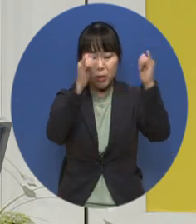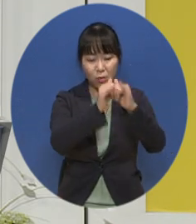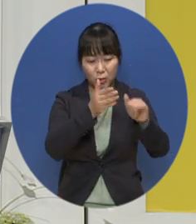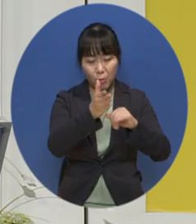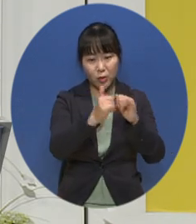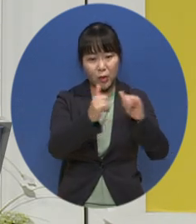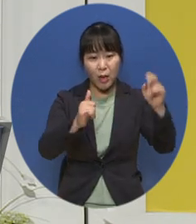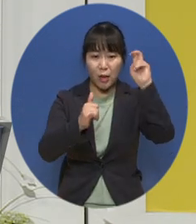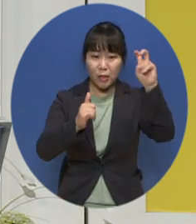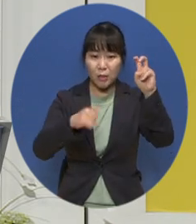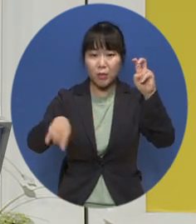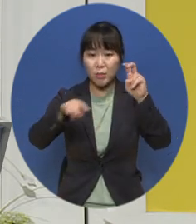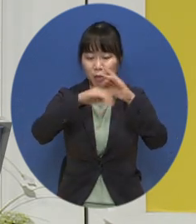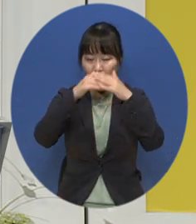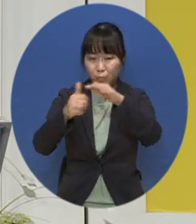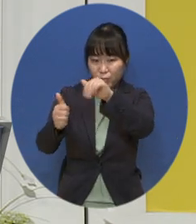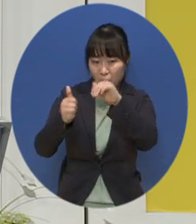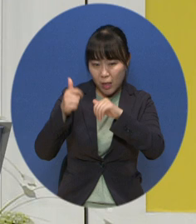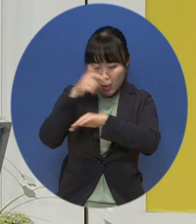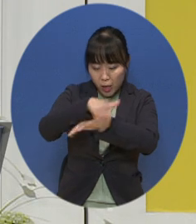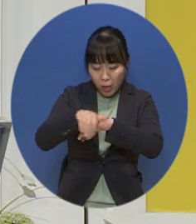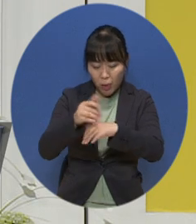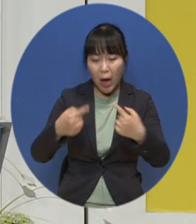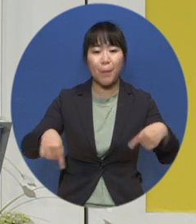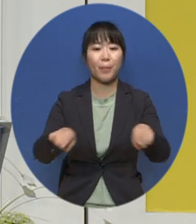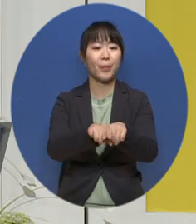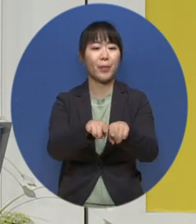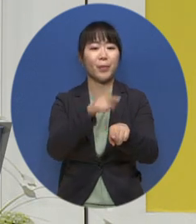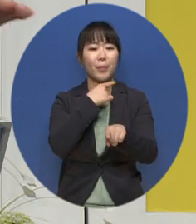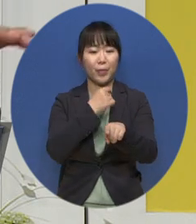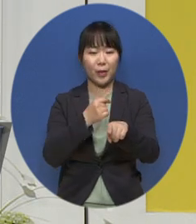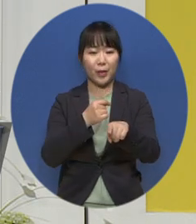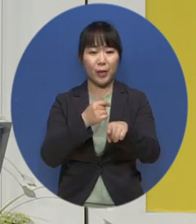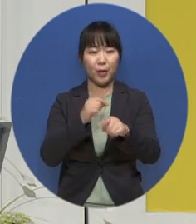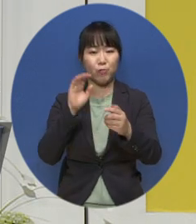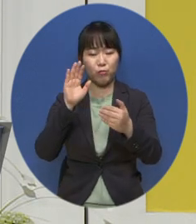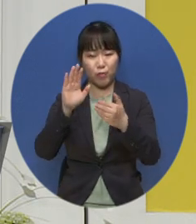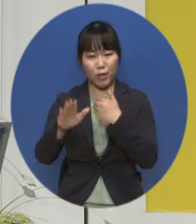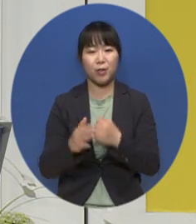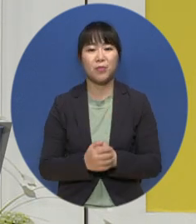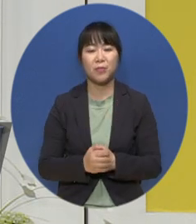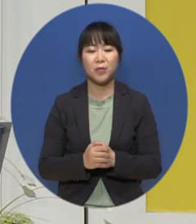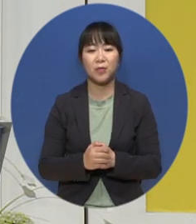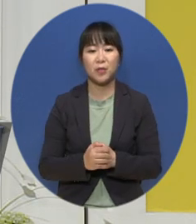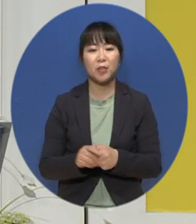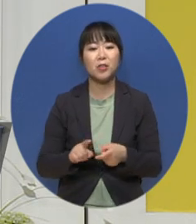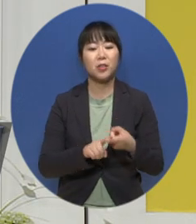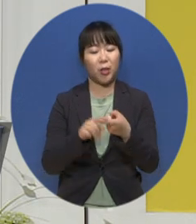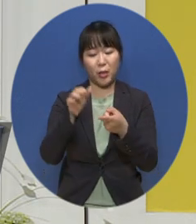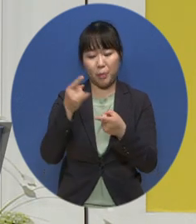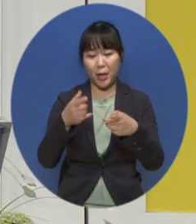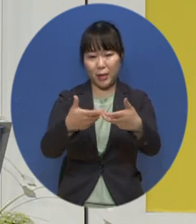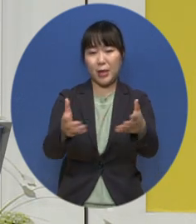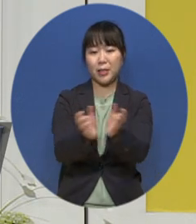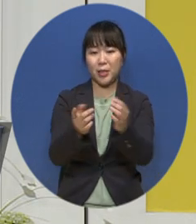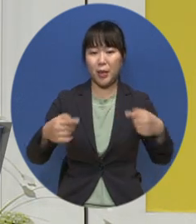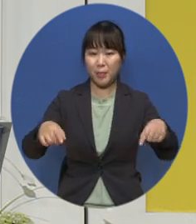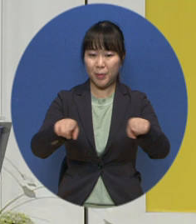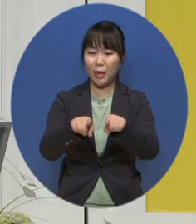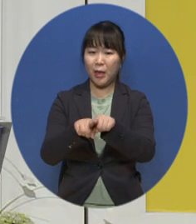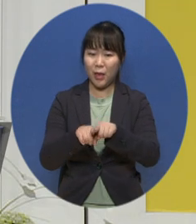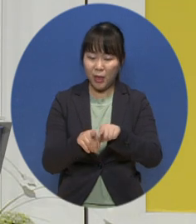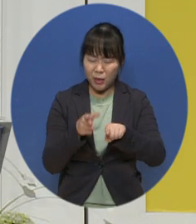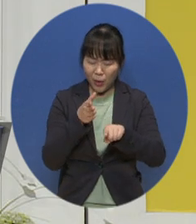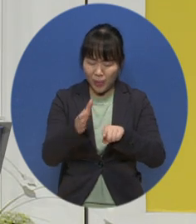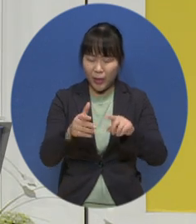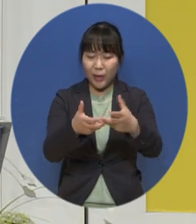거기서 이제 부분들을 불러 계획을 같이 시아 줬으면 좋겠다 세워 난 다음에 인데 때 이 연합경제 단체 다같이 앉아서 어이